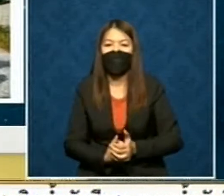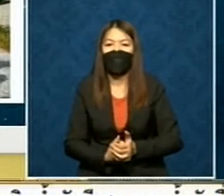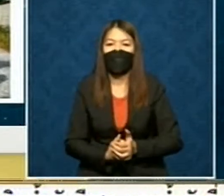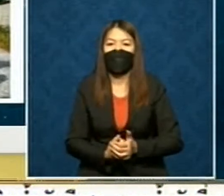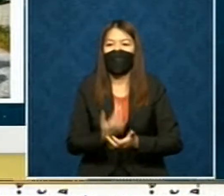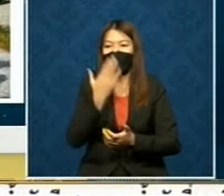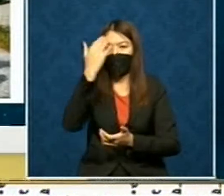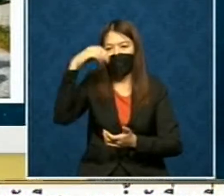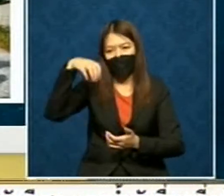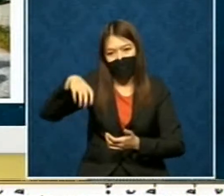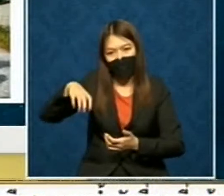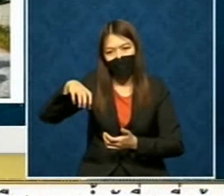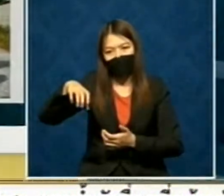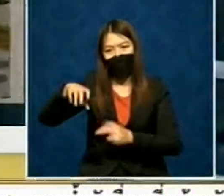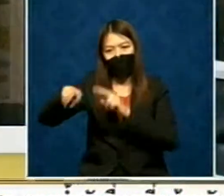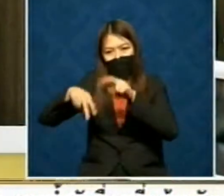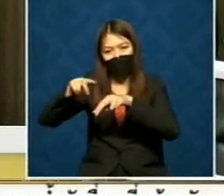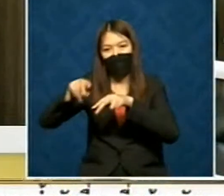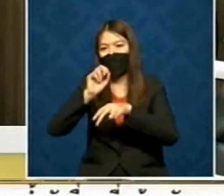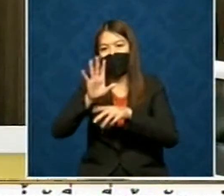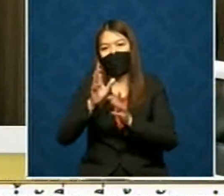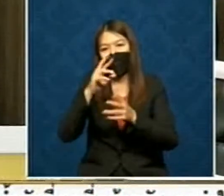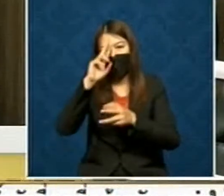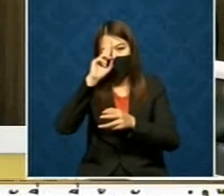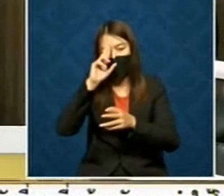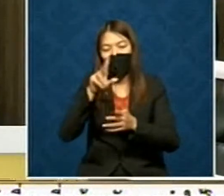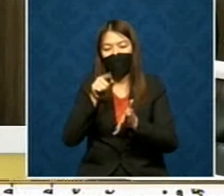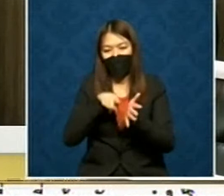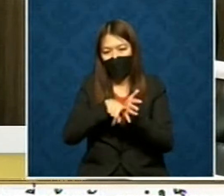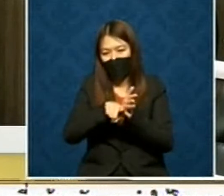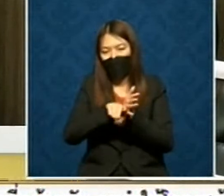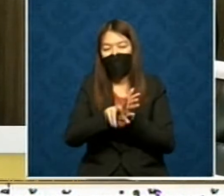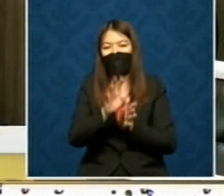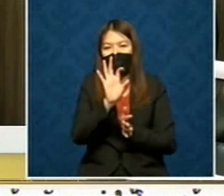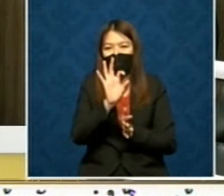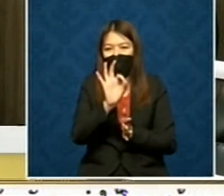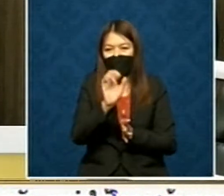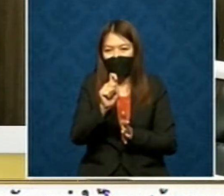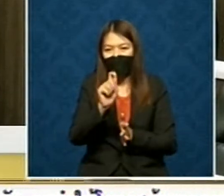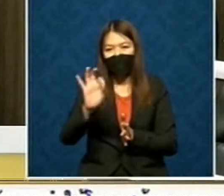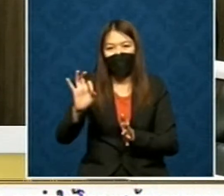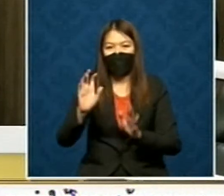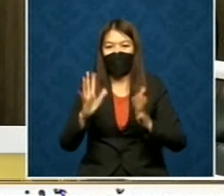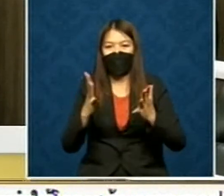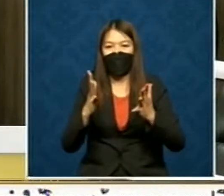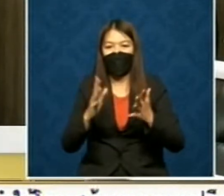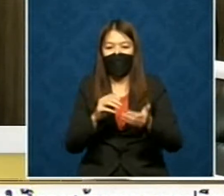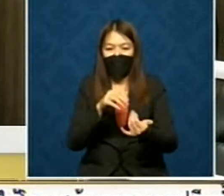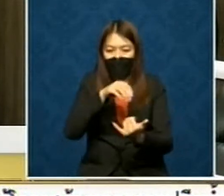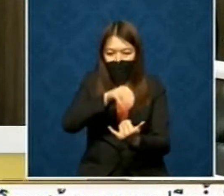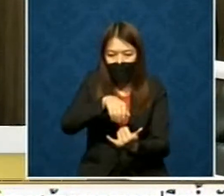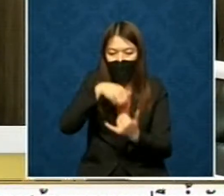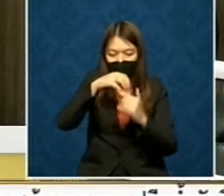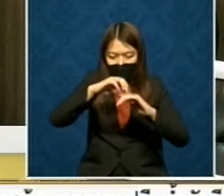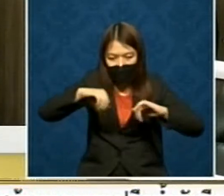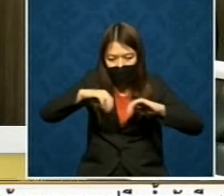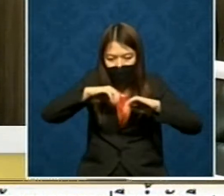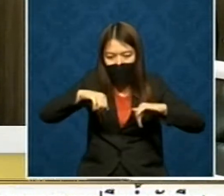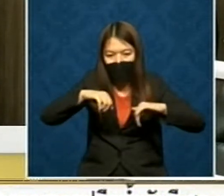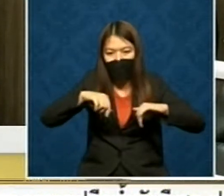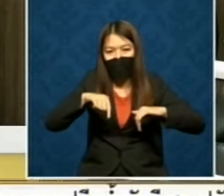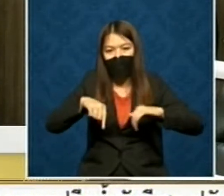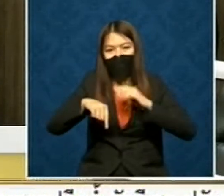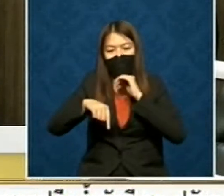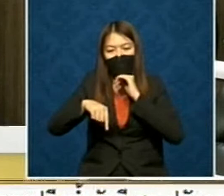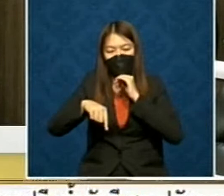ท่ประทานครัขุไปไม่ได้เจอสากหมูเหมนเ้านะครบขุดไปได้เจอกมพร